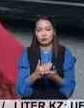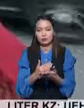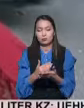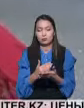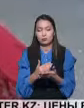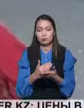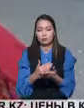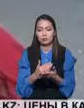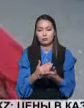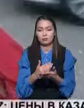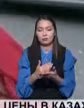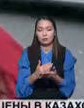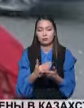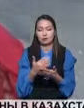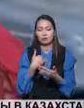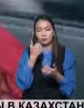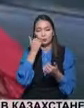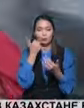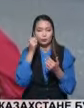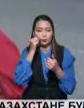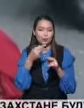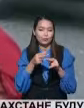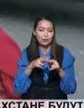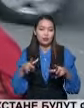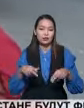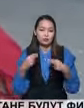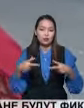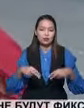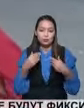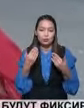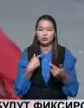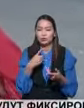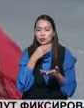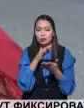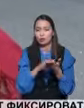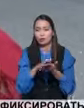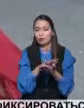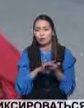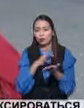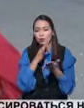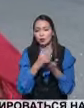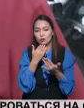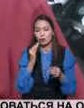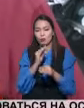Я молю Бога, чтобы он спас Ливан. Боже, спаси Ливан. Вот что я вам скажу. Больше нечего сказать или